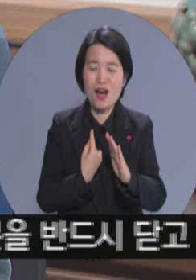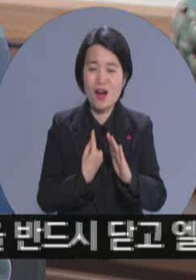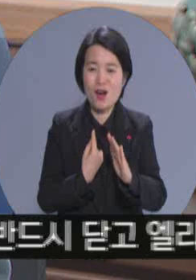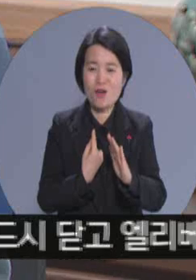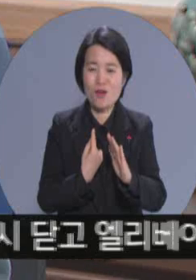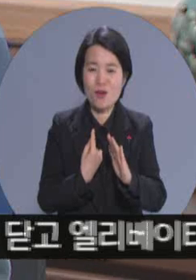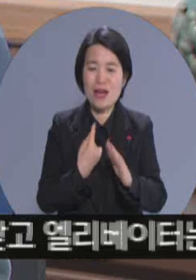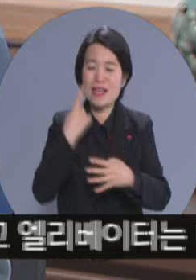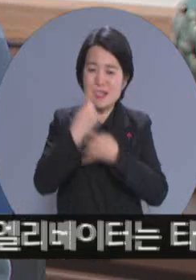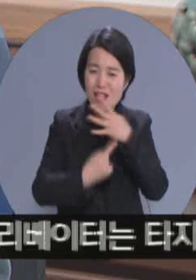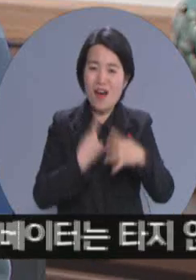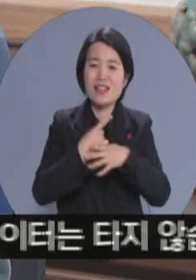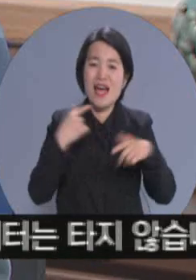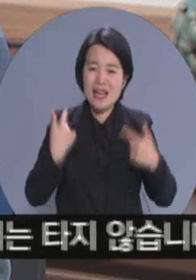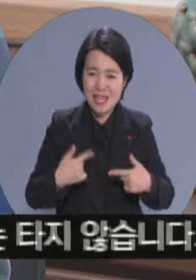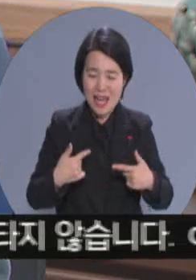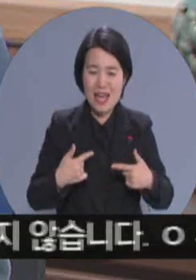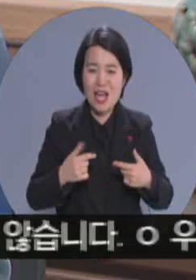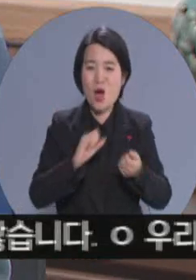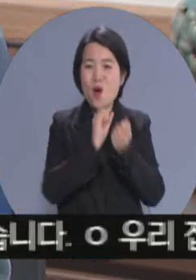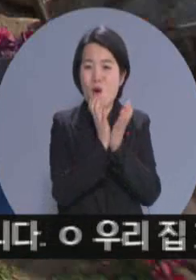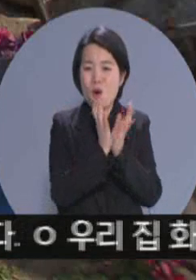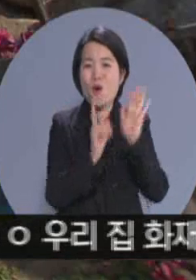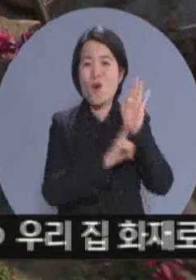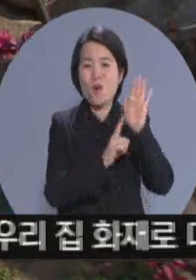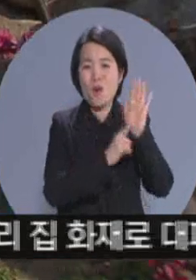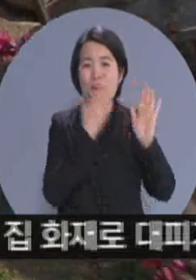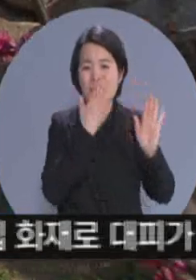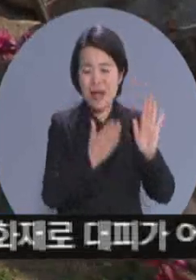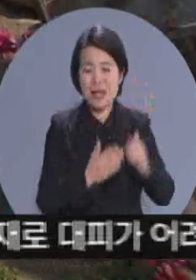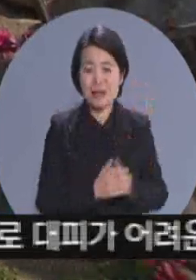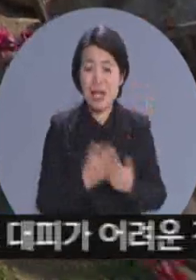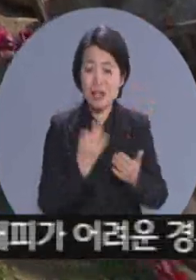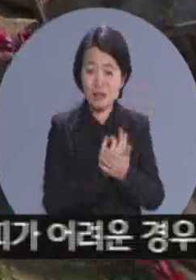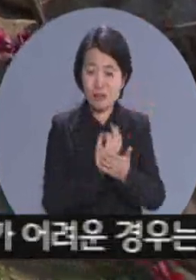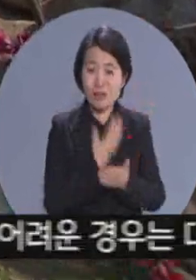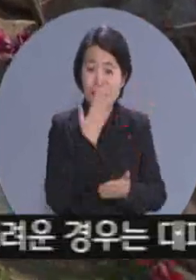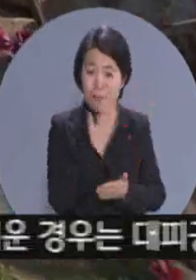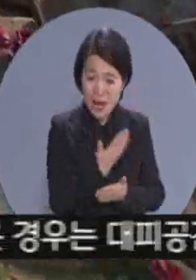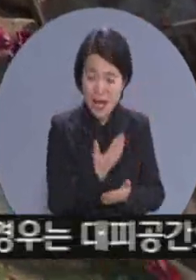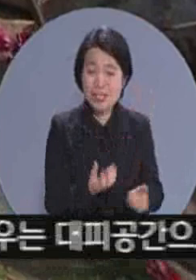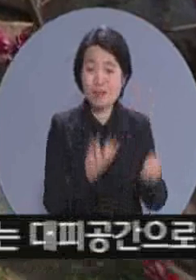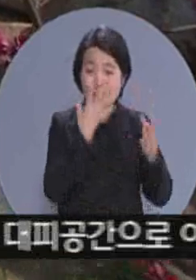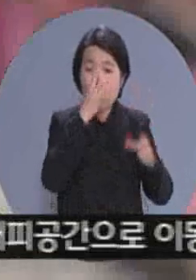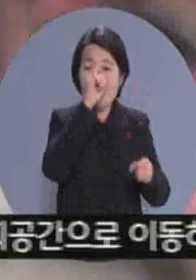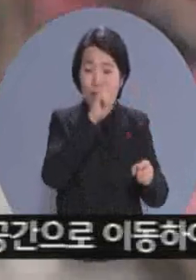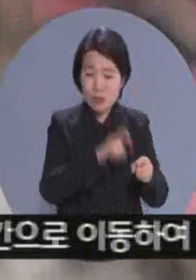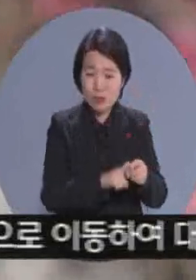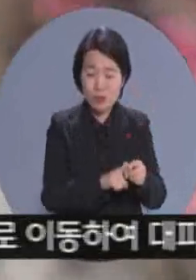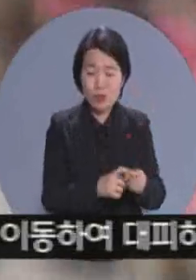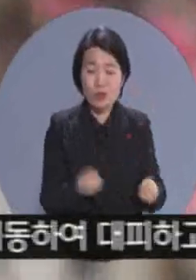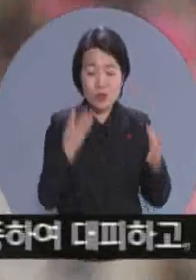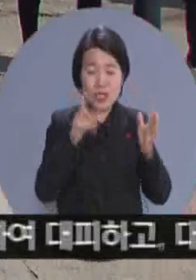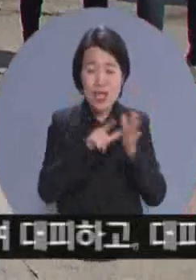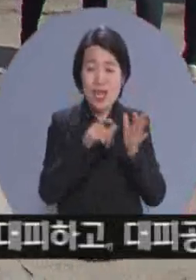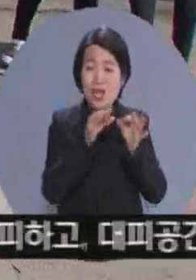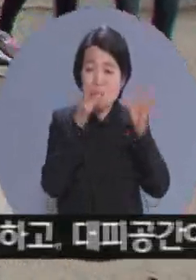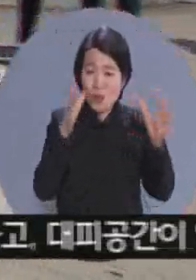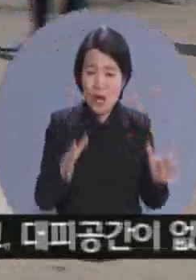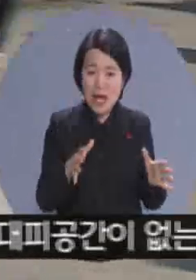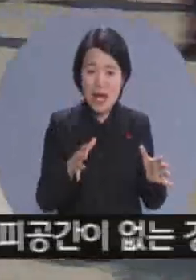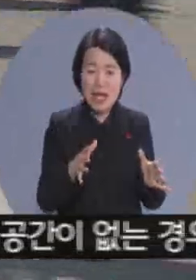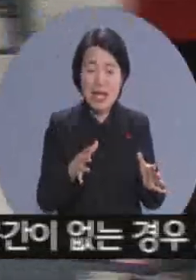연중 그 저희 배를 홍보할 수 있는 수익창출형 축제로 만들기 위해 축제 기간 동안 청매실농원